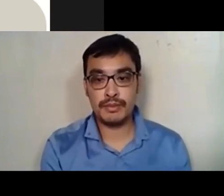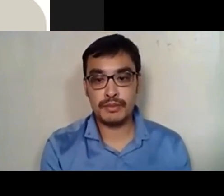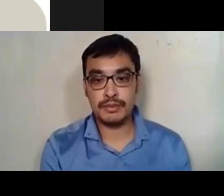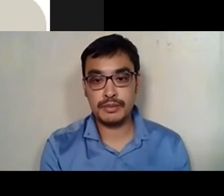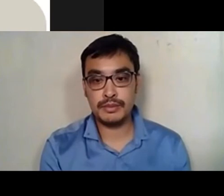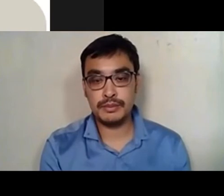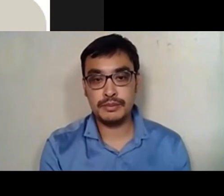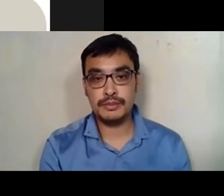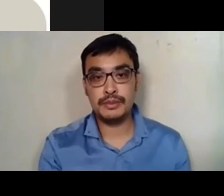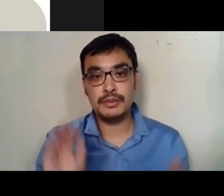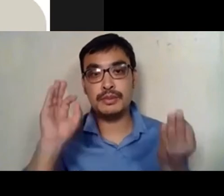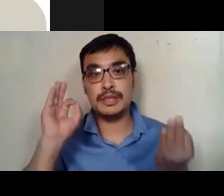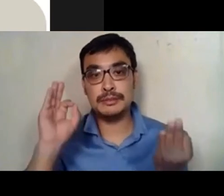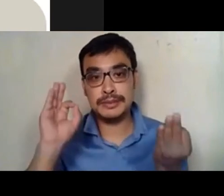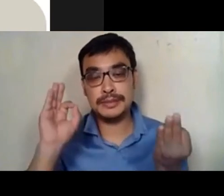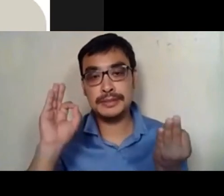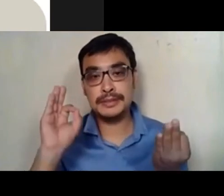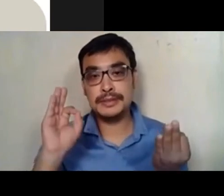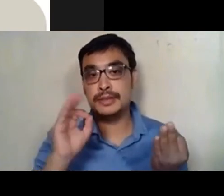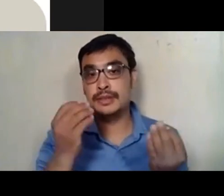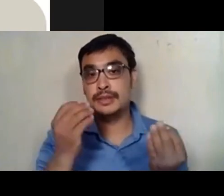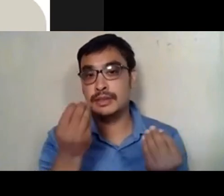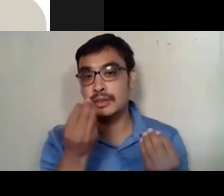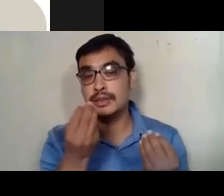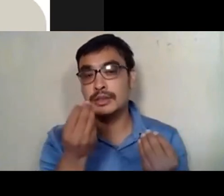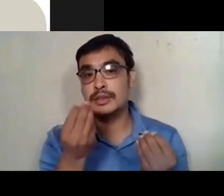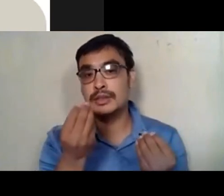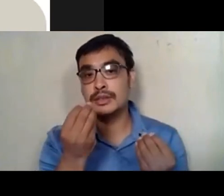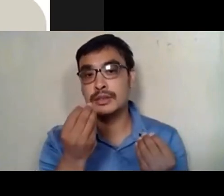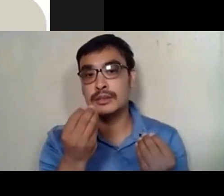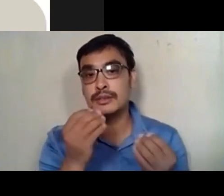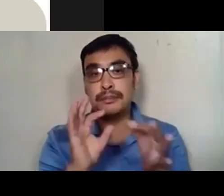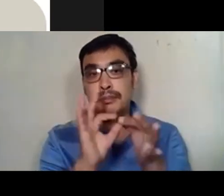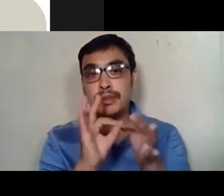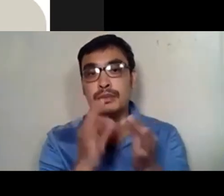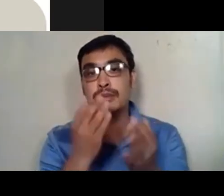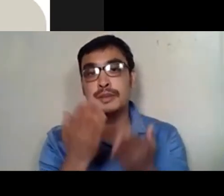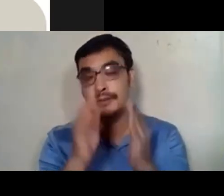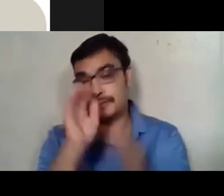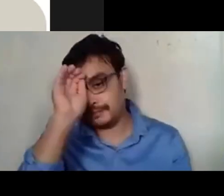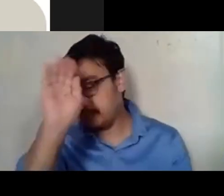लक्ष्मीजी, यहाँले अलिकति समन्वय गरिदिनुहोस् न है.